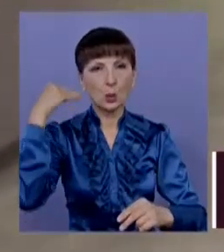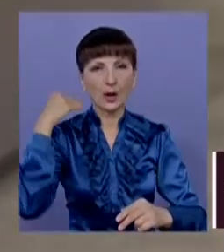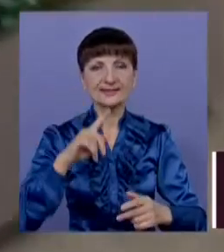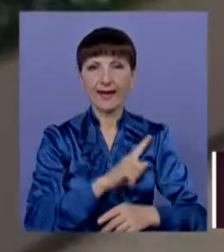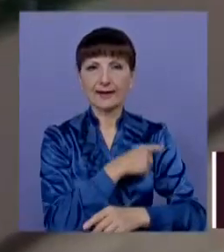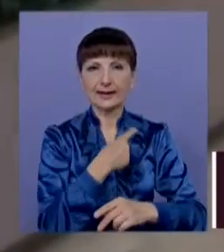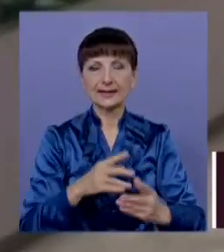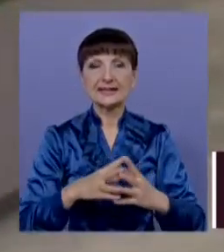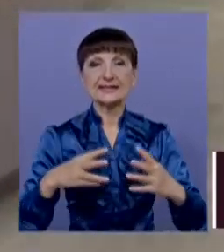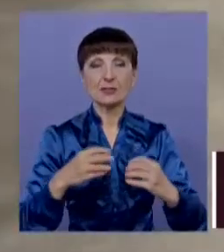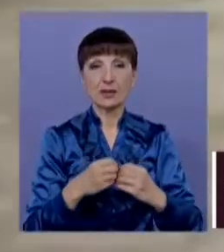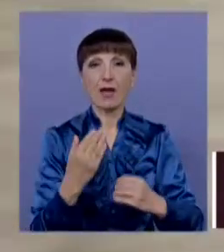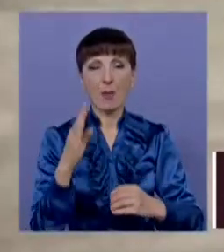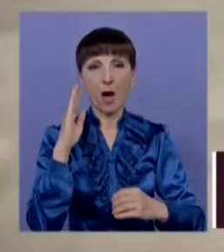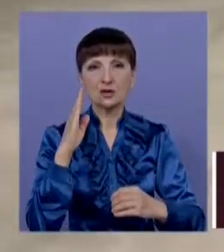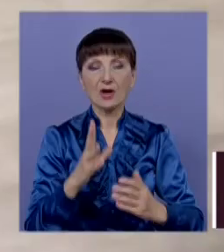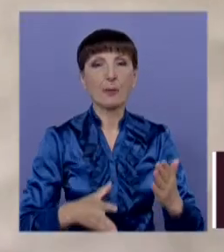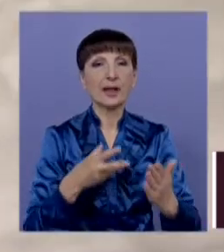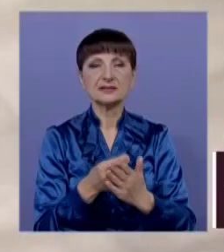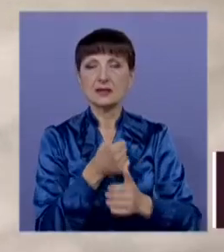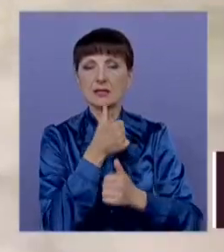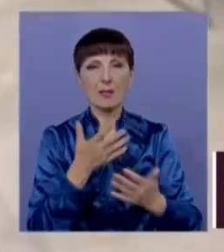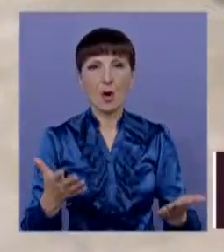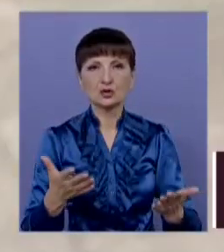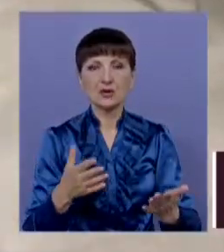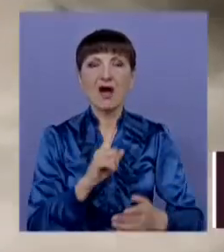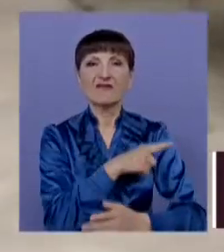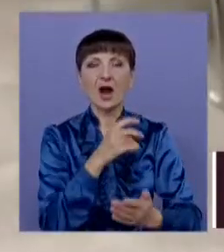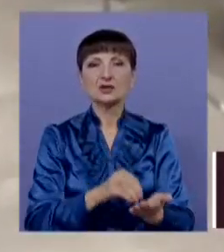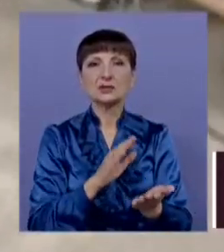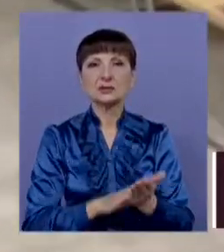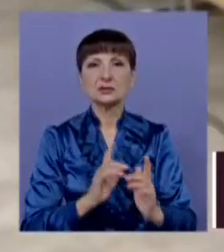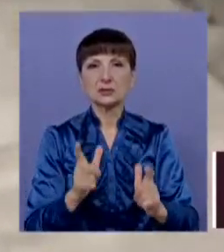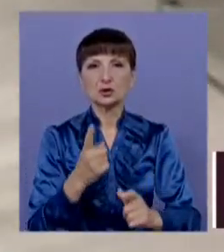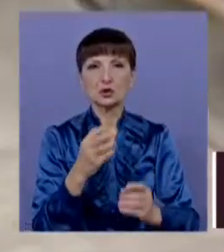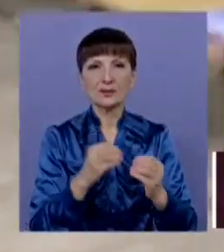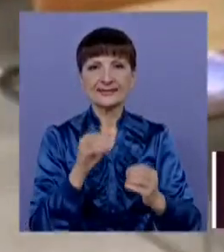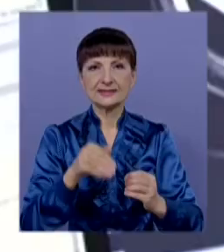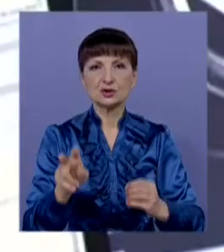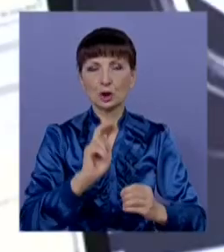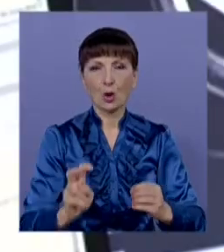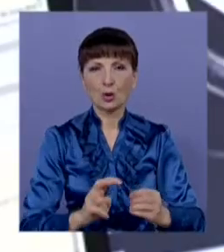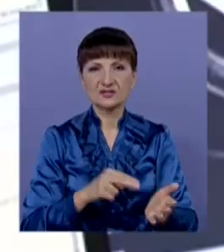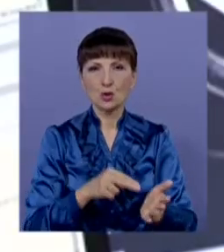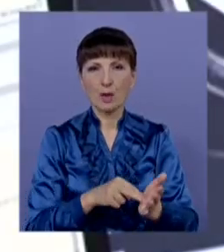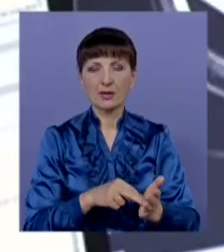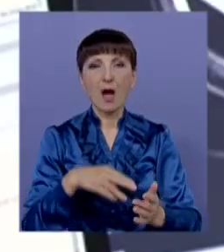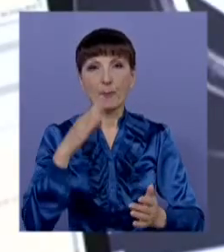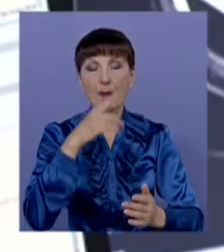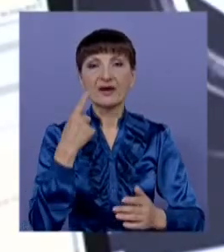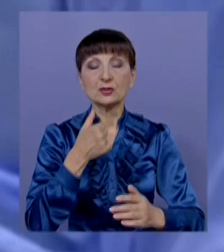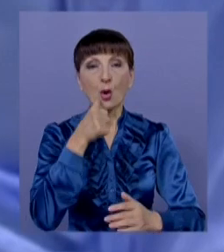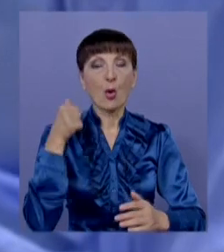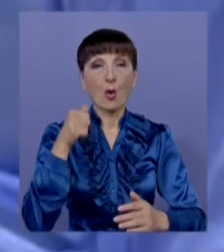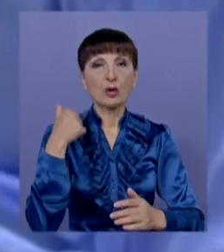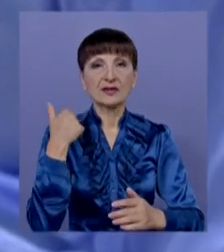семья Магомеда Магомадова оплатить не в силах. Врачи выставили счет на 110 тысяч долларов. По словам отца ребенка, год назад им